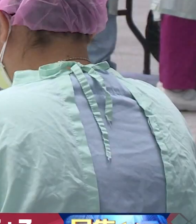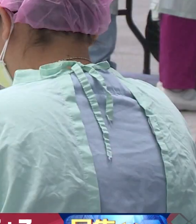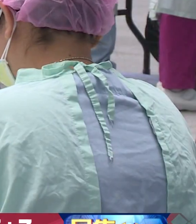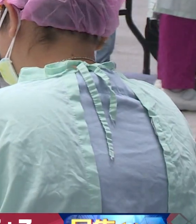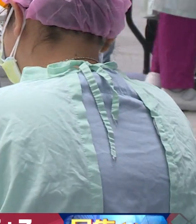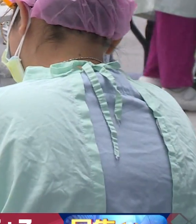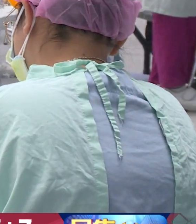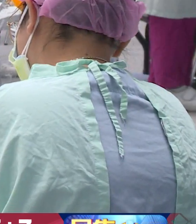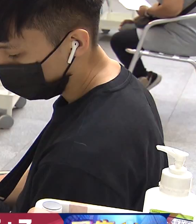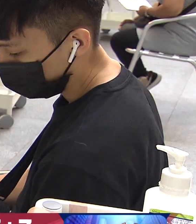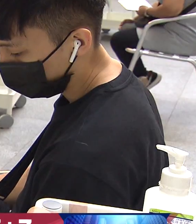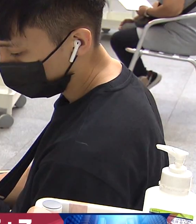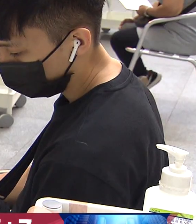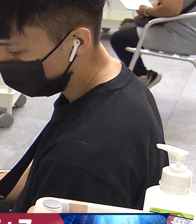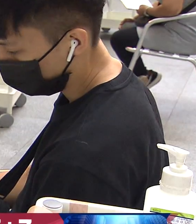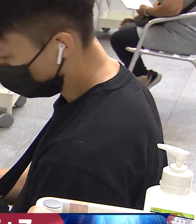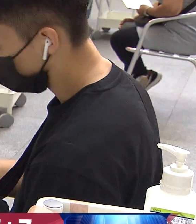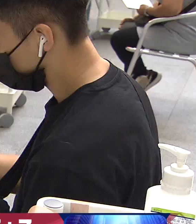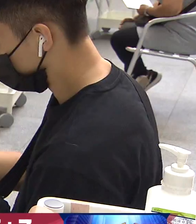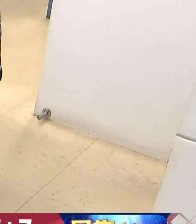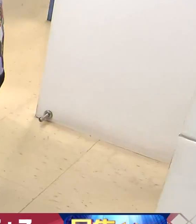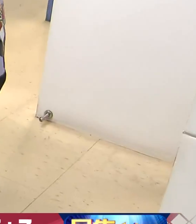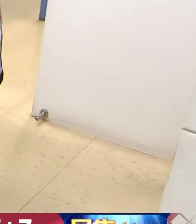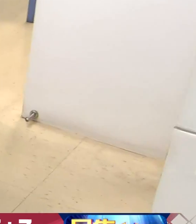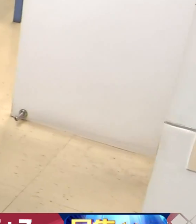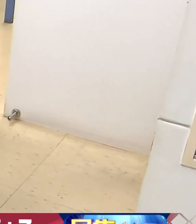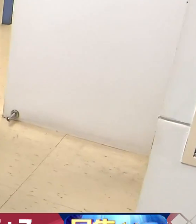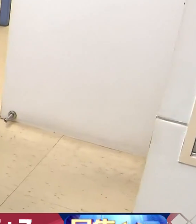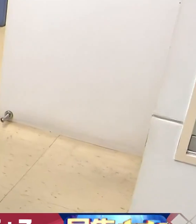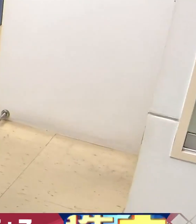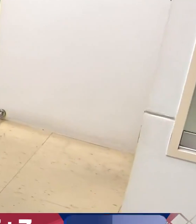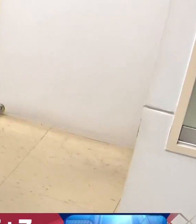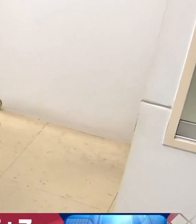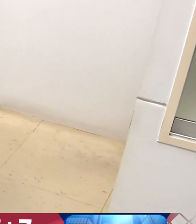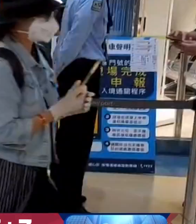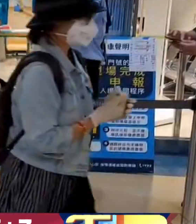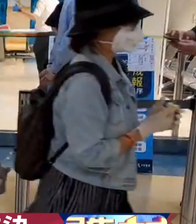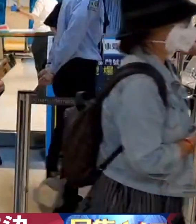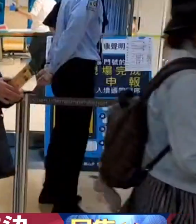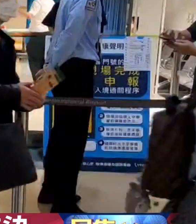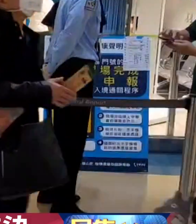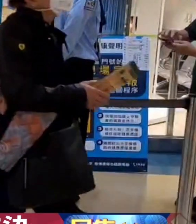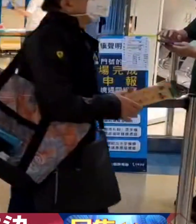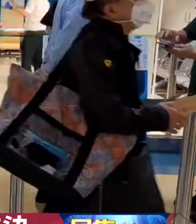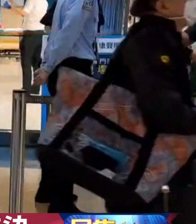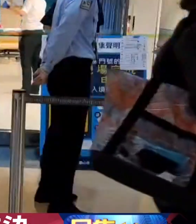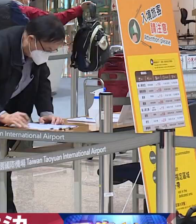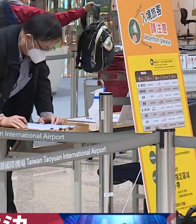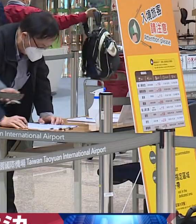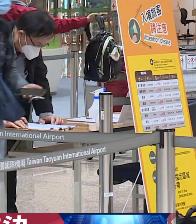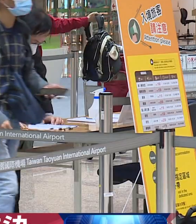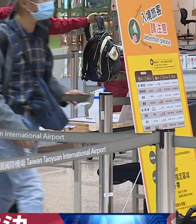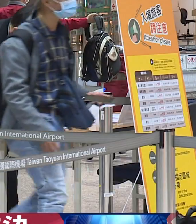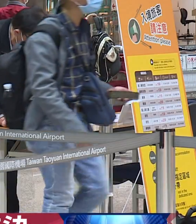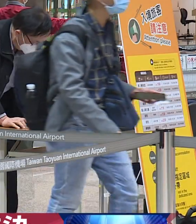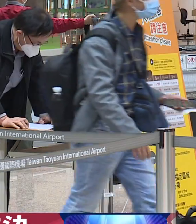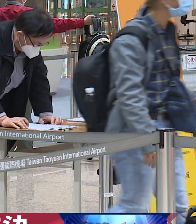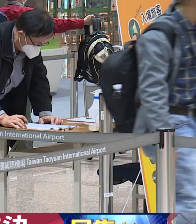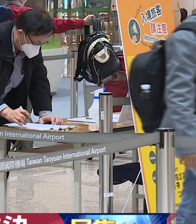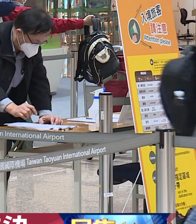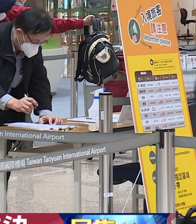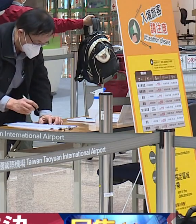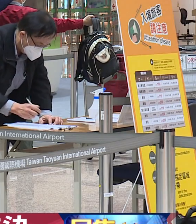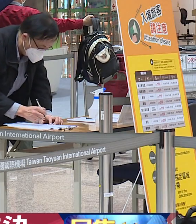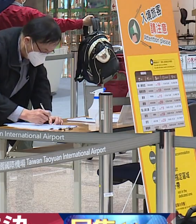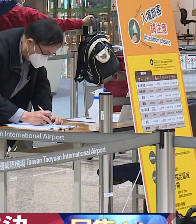入中，也出现第一例高端的突破性感染。虽然病毒量低，但考量境外疫情严峻，还是决定继续维